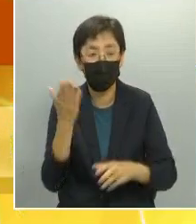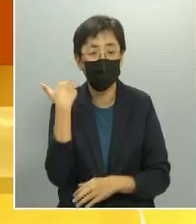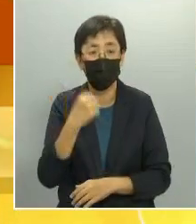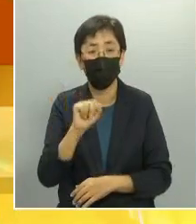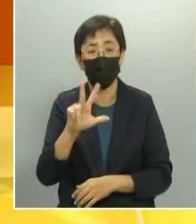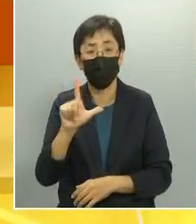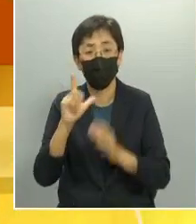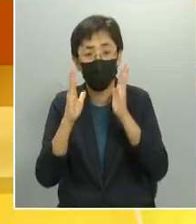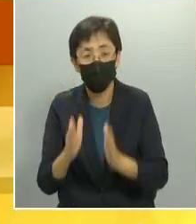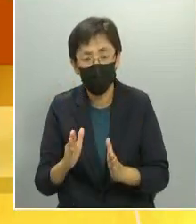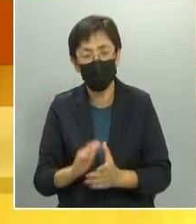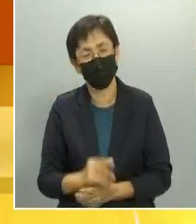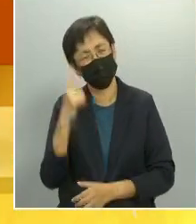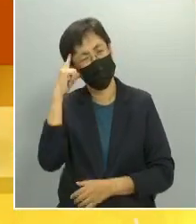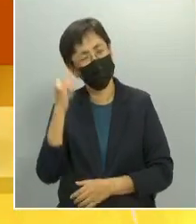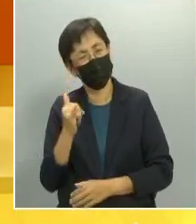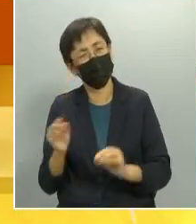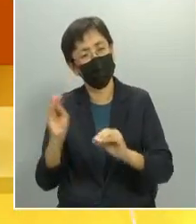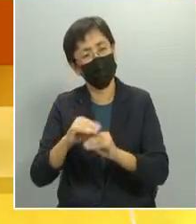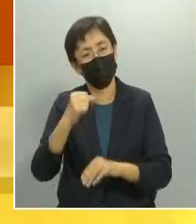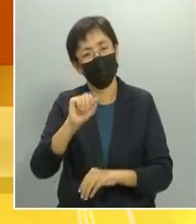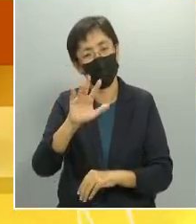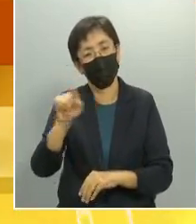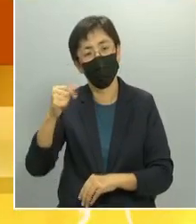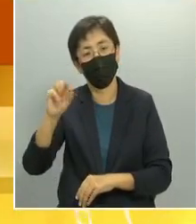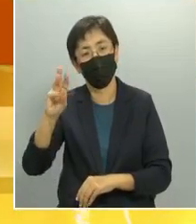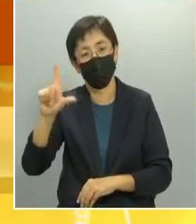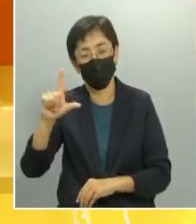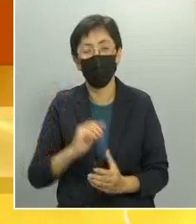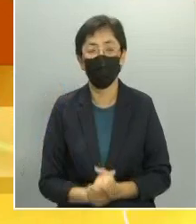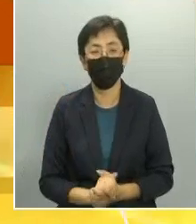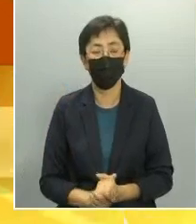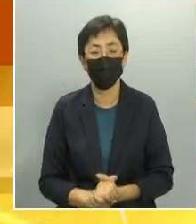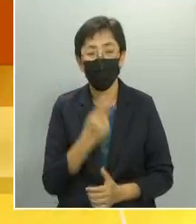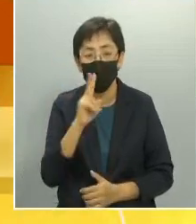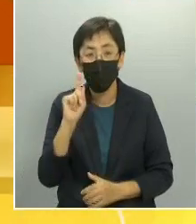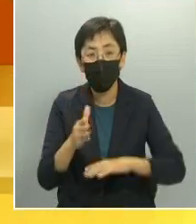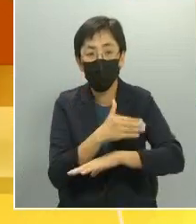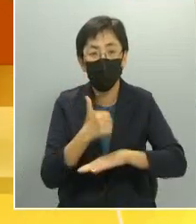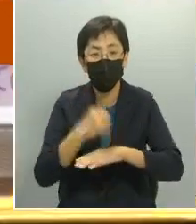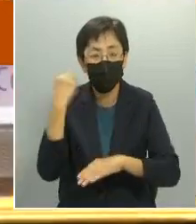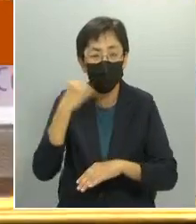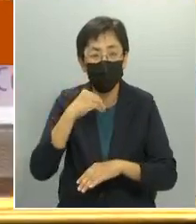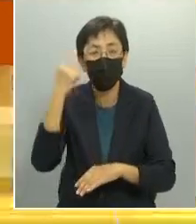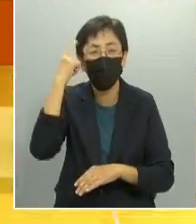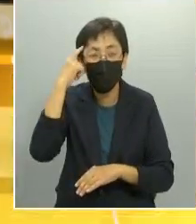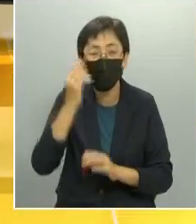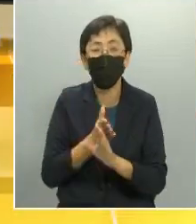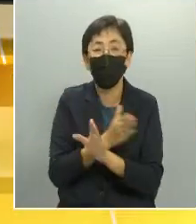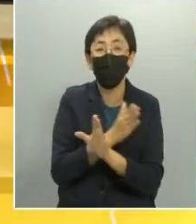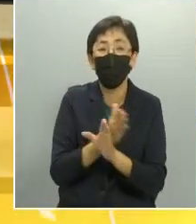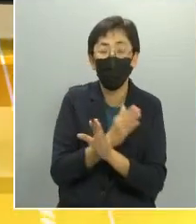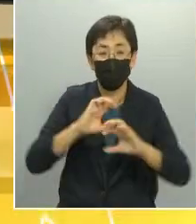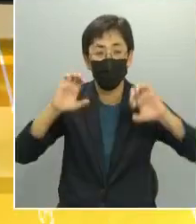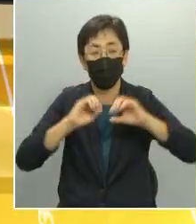ล้านคนทำไมหน่วยงานคาดการว่าจะมากขึ้นเป็น 15-16 ล้าน คือคนที่ติดตามการเมืองมากเกินไปก็จะมองว่าก่อนหน้ารัฐบาลประก